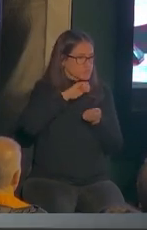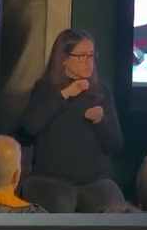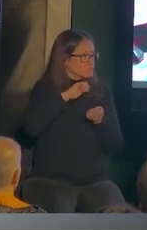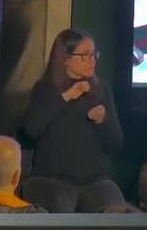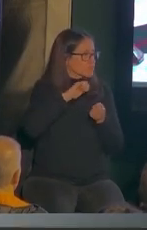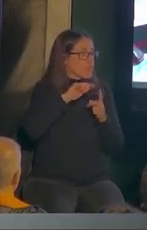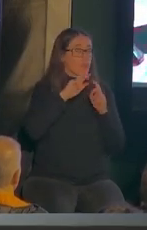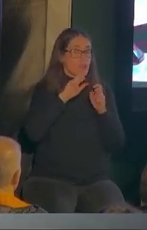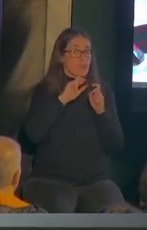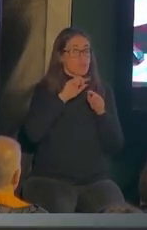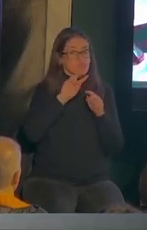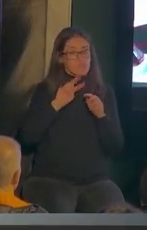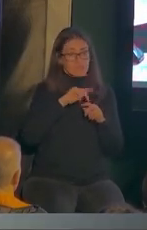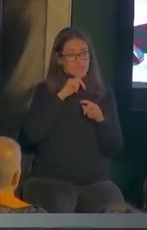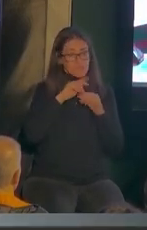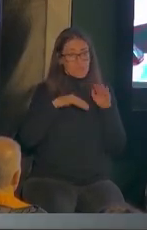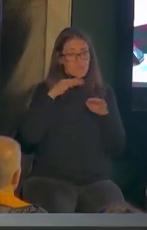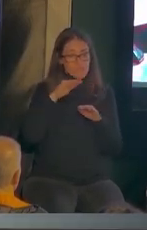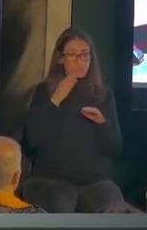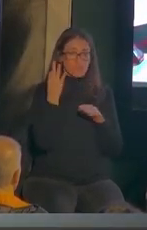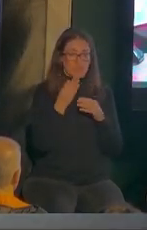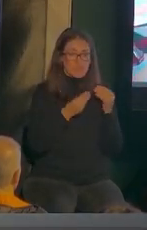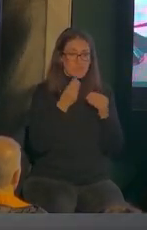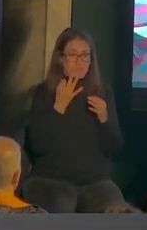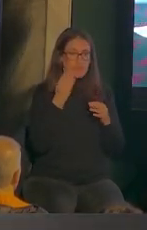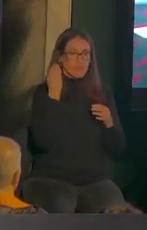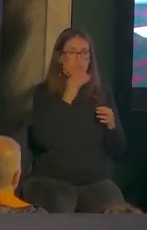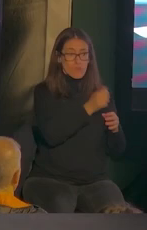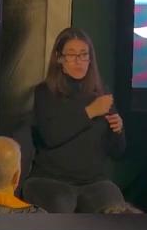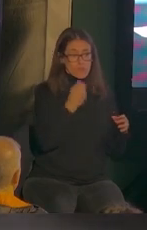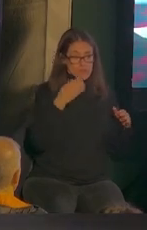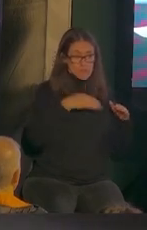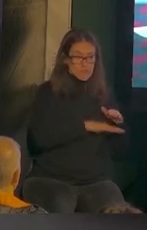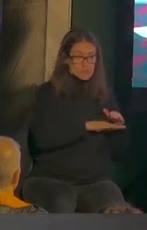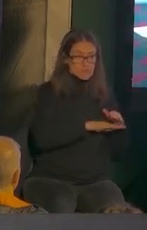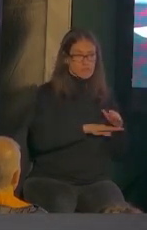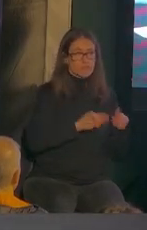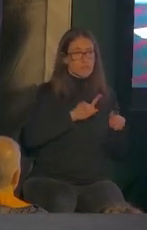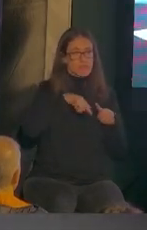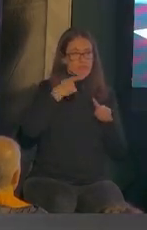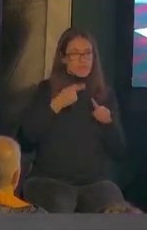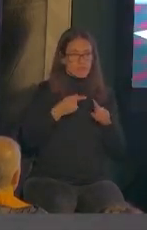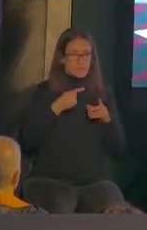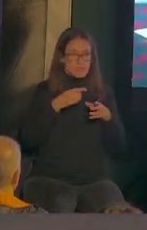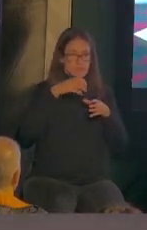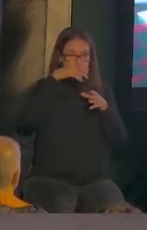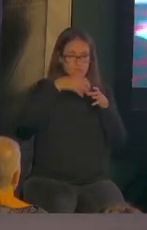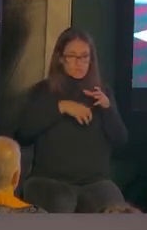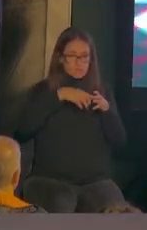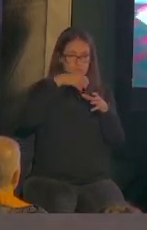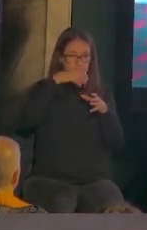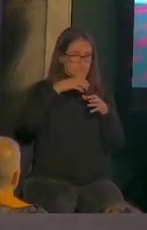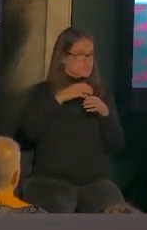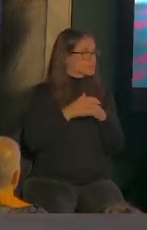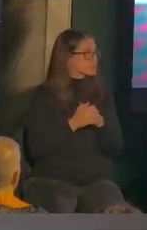congelar i després banyar. Ara us ensenyo... Vaig agafar el que no em